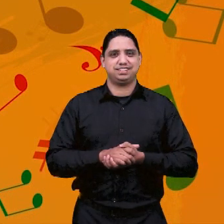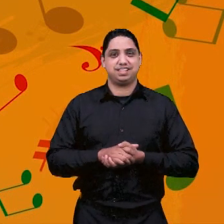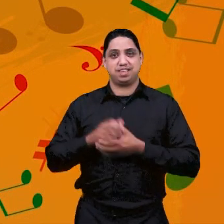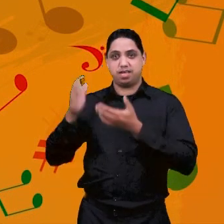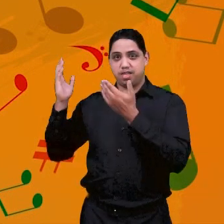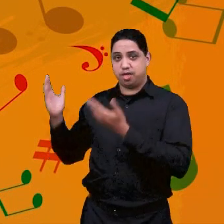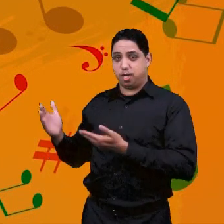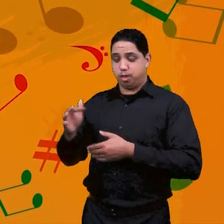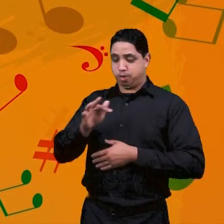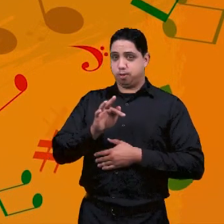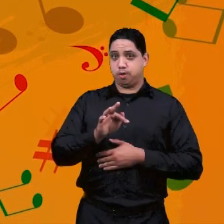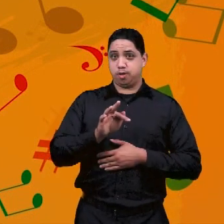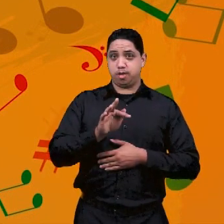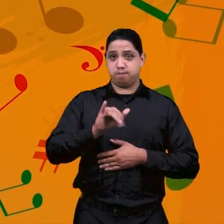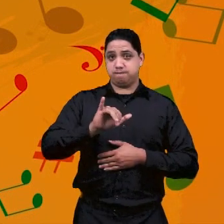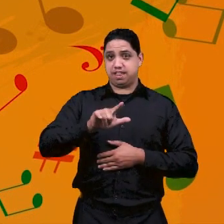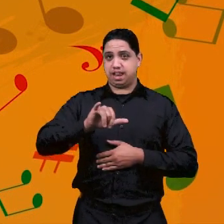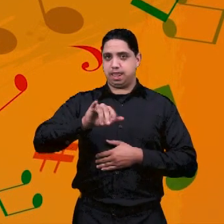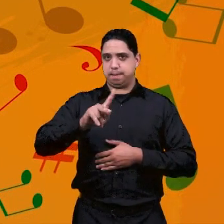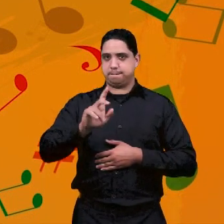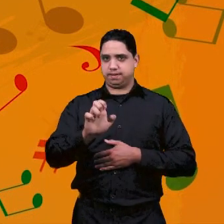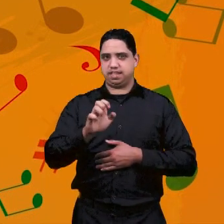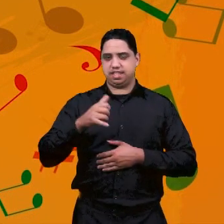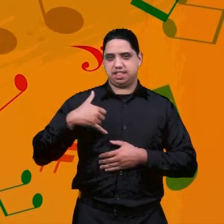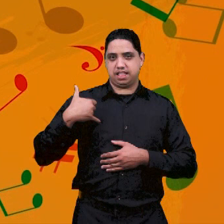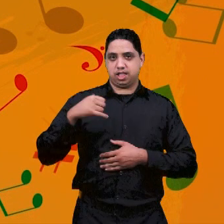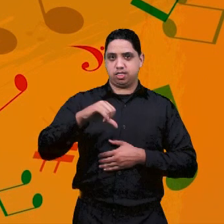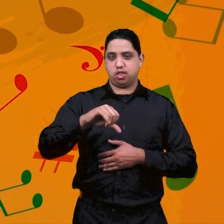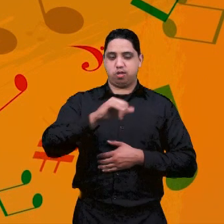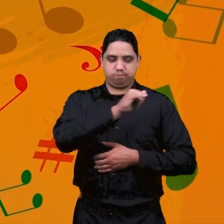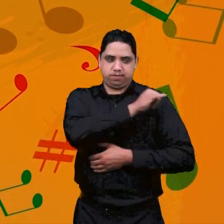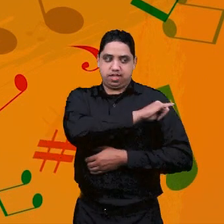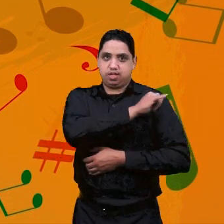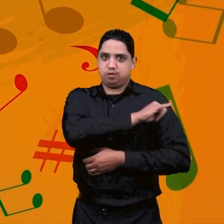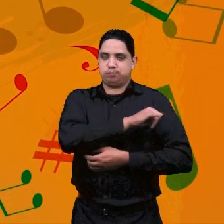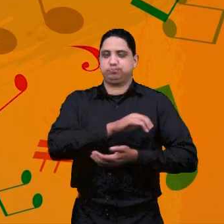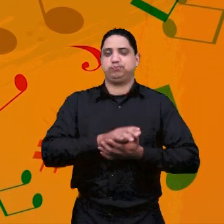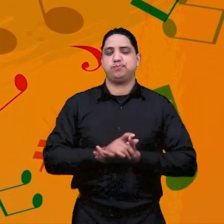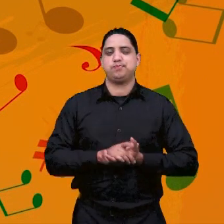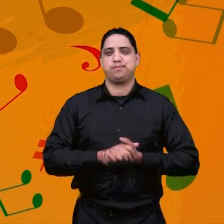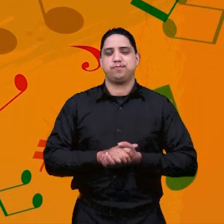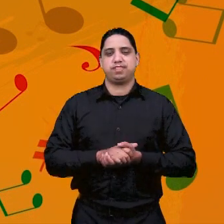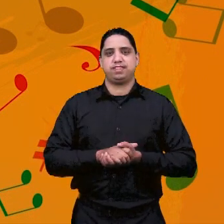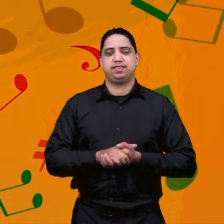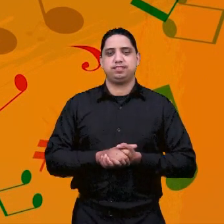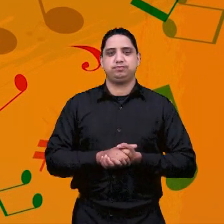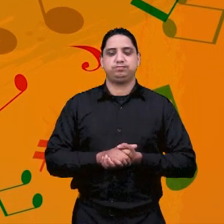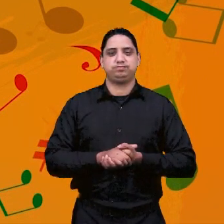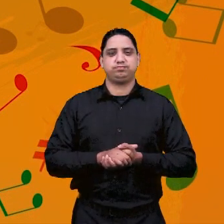Célicice Philippe, de 9 ans, Angra dos Reis, Rio de Janeiro.